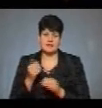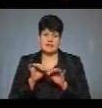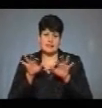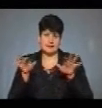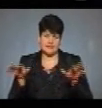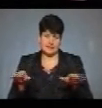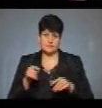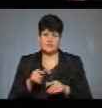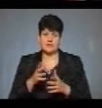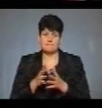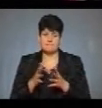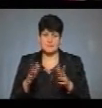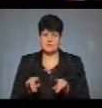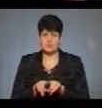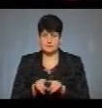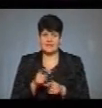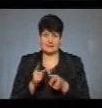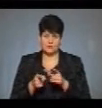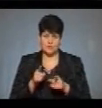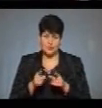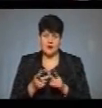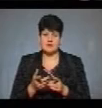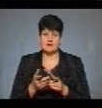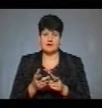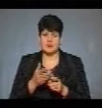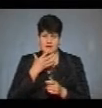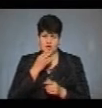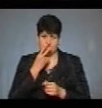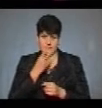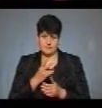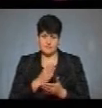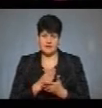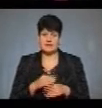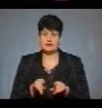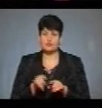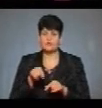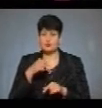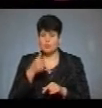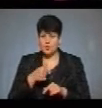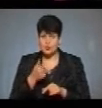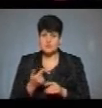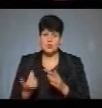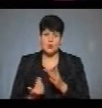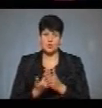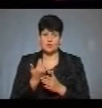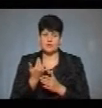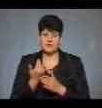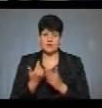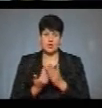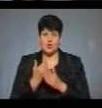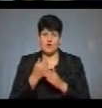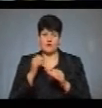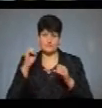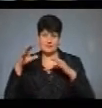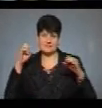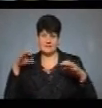стала більш подібною до натуральної, стала зовсім гарнішого вигляду. І також цього року ми значно оновили новорічне освітлення в місті.